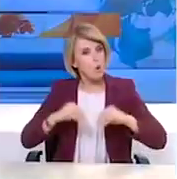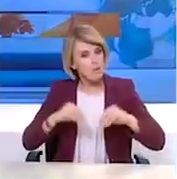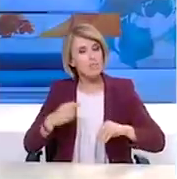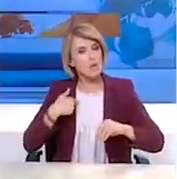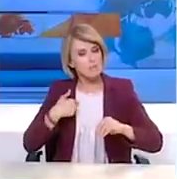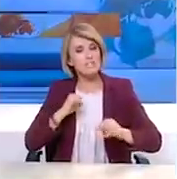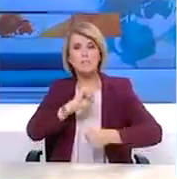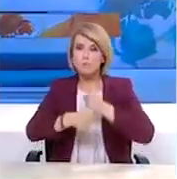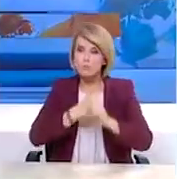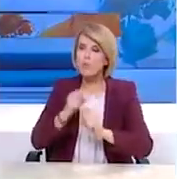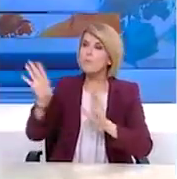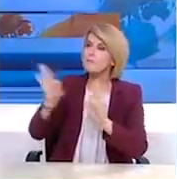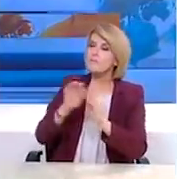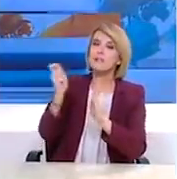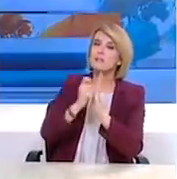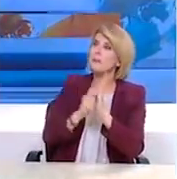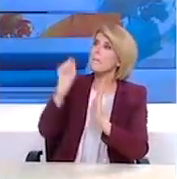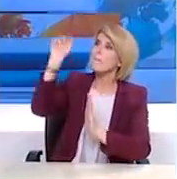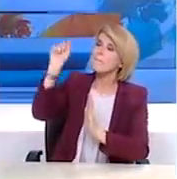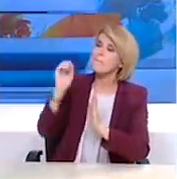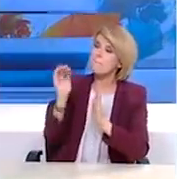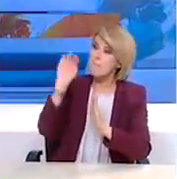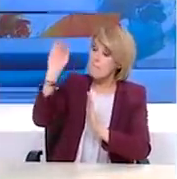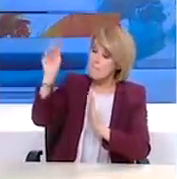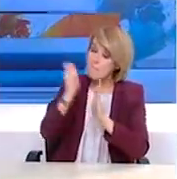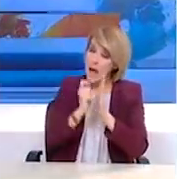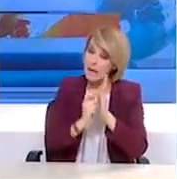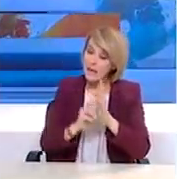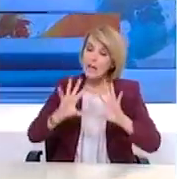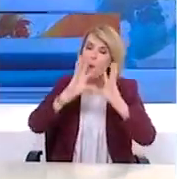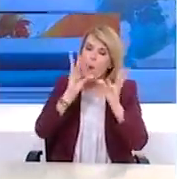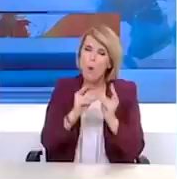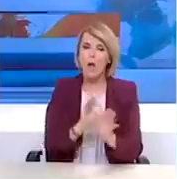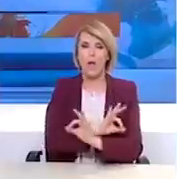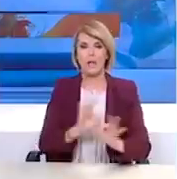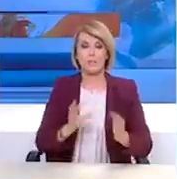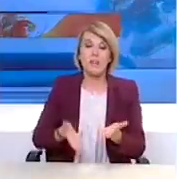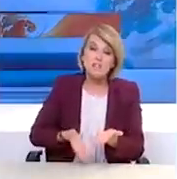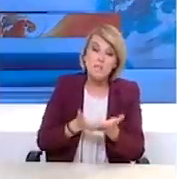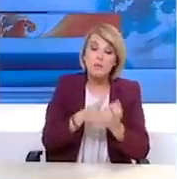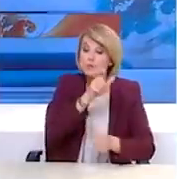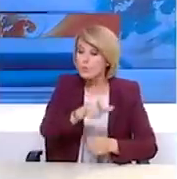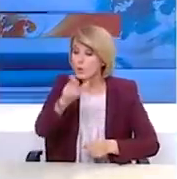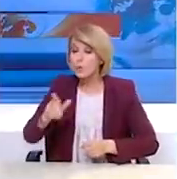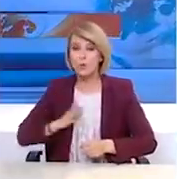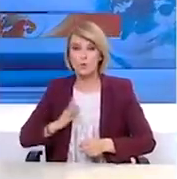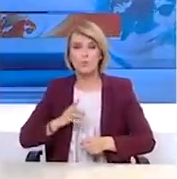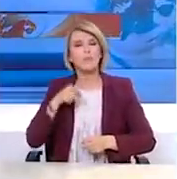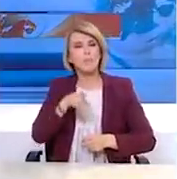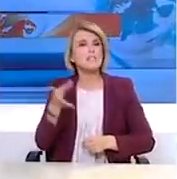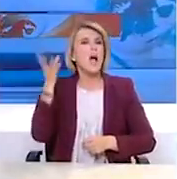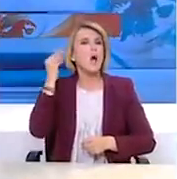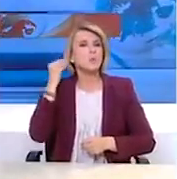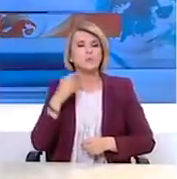να διασφαλίσουμε το καλύτερο επίπεδο υγείας για τους συμπολίτες μας. Τώρα, σε ό,τι αφορά τα ποσά τα οποία αναφέρονται και περί